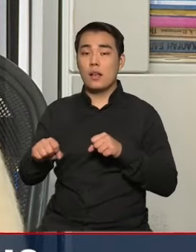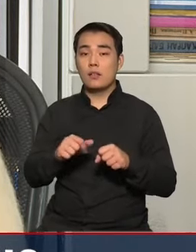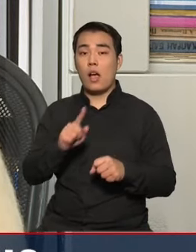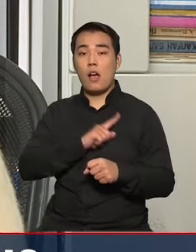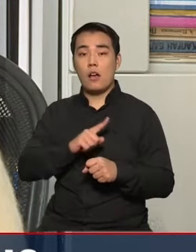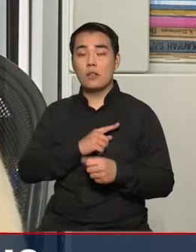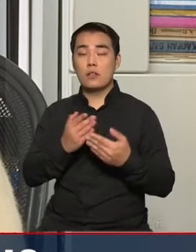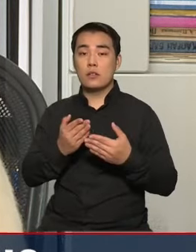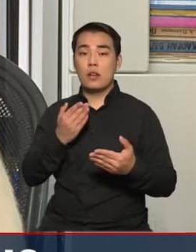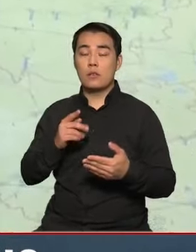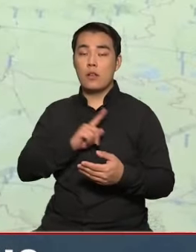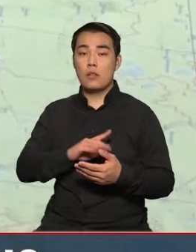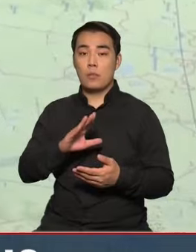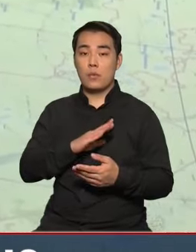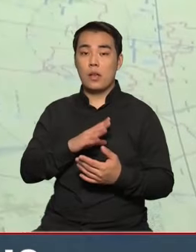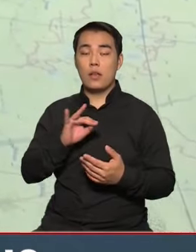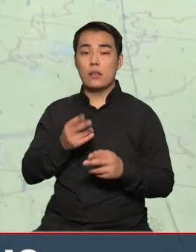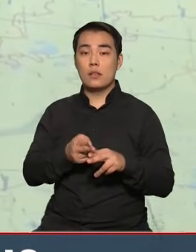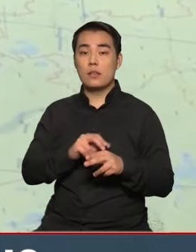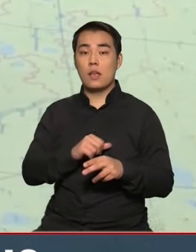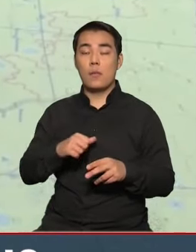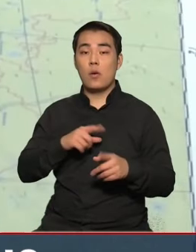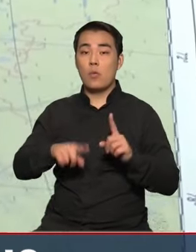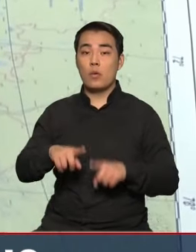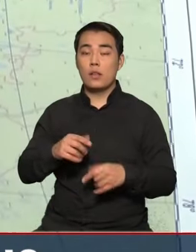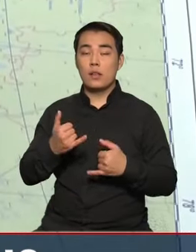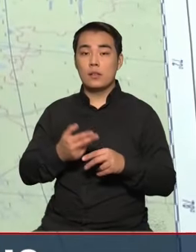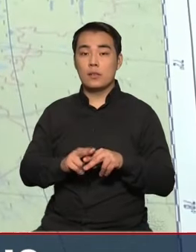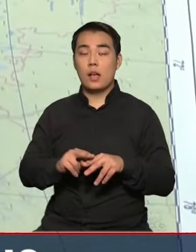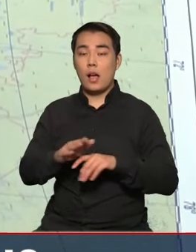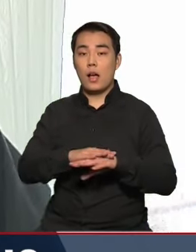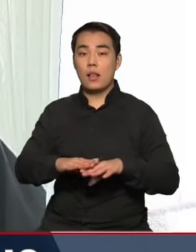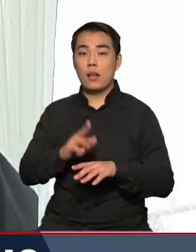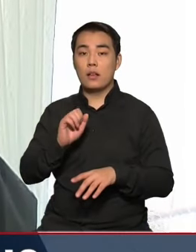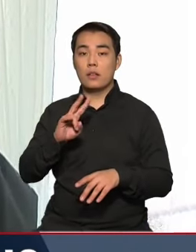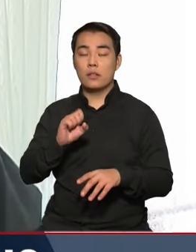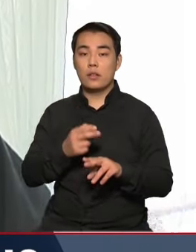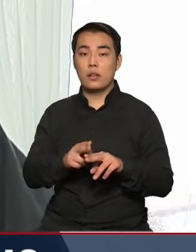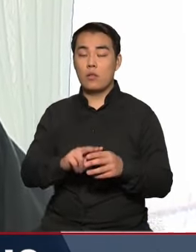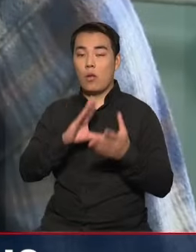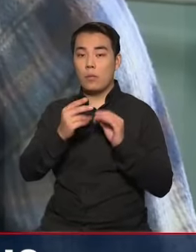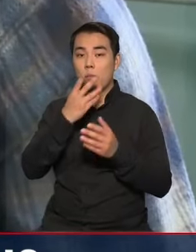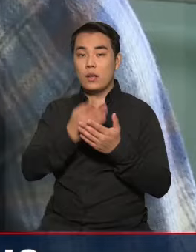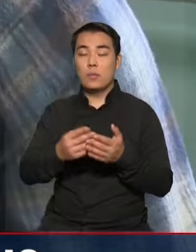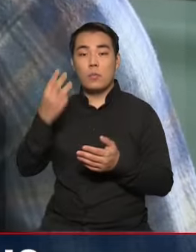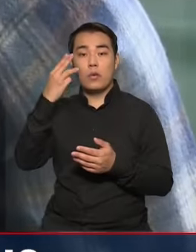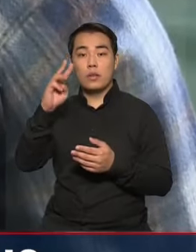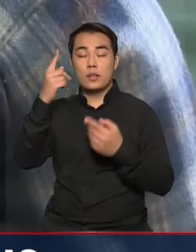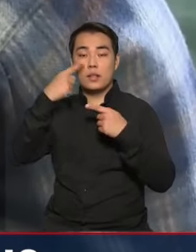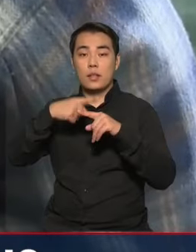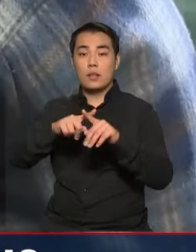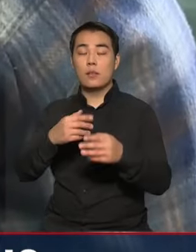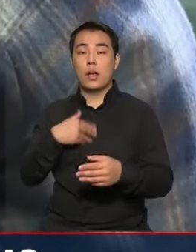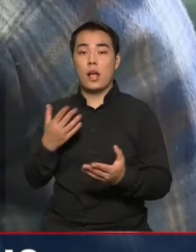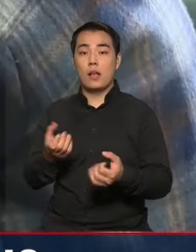мұлдар алдын ала болжап отырған. Ал бүгінде отандық сейсмологтар халық қазынасына айналған осындай тәсілді заманауи жағдайда